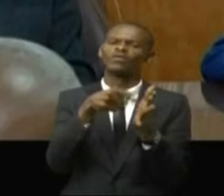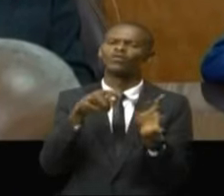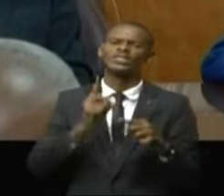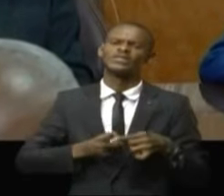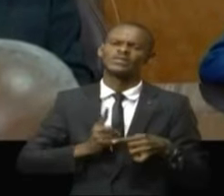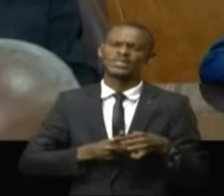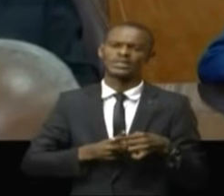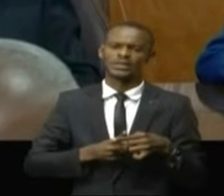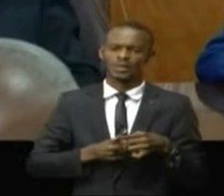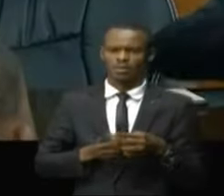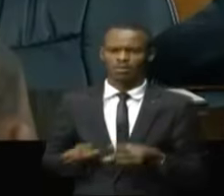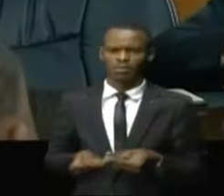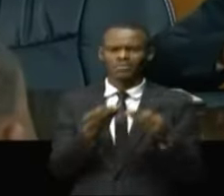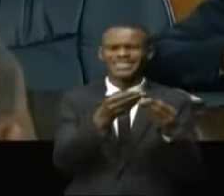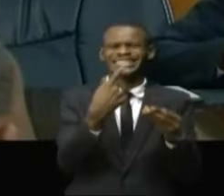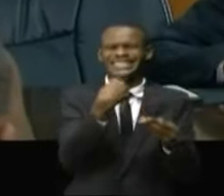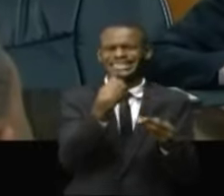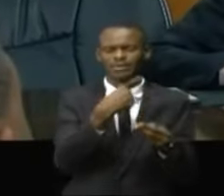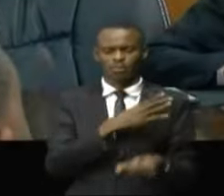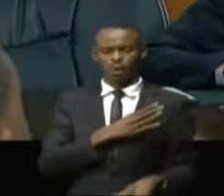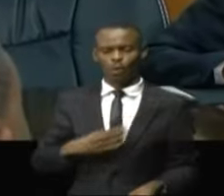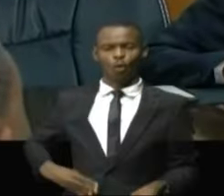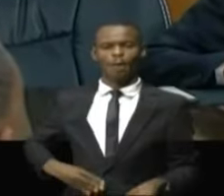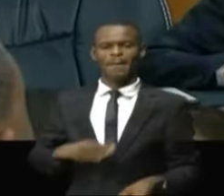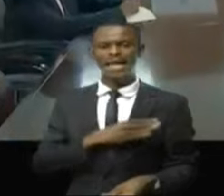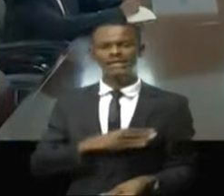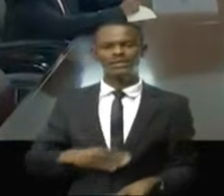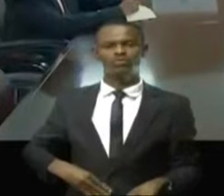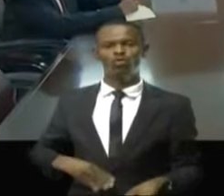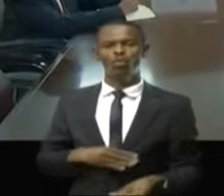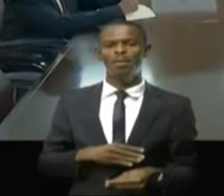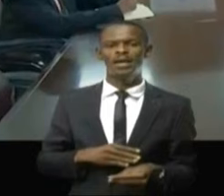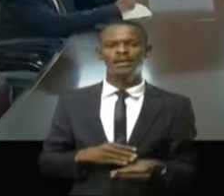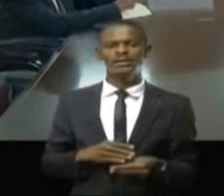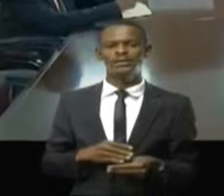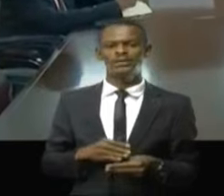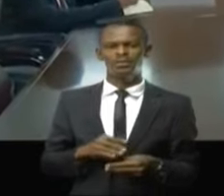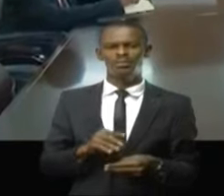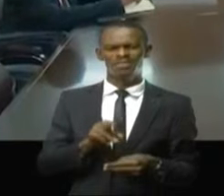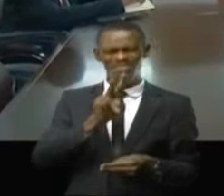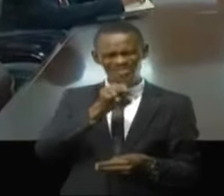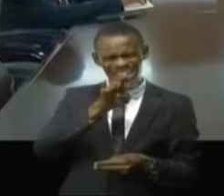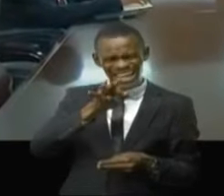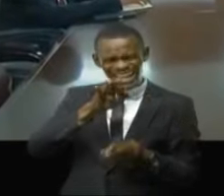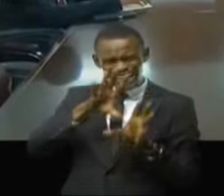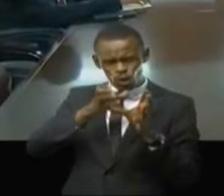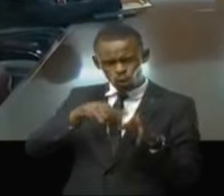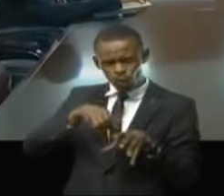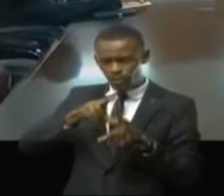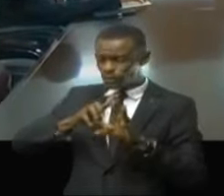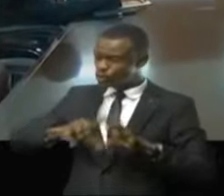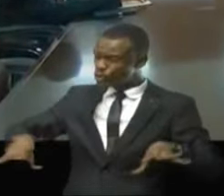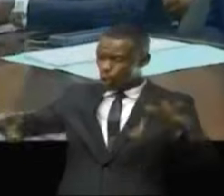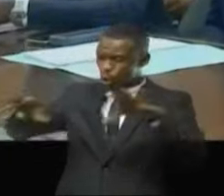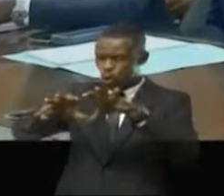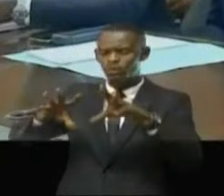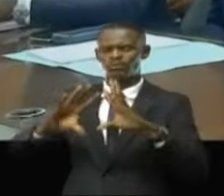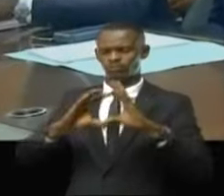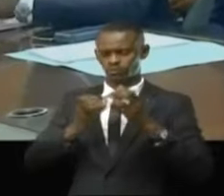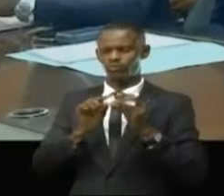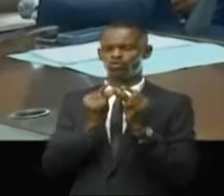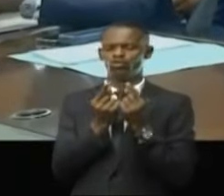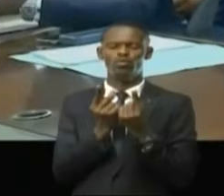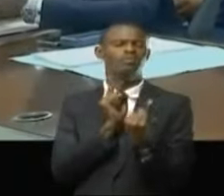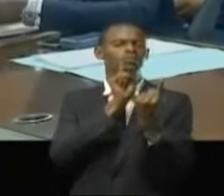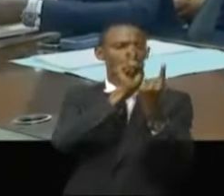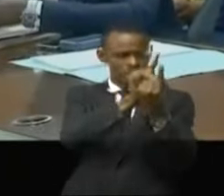ville province Kinshasa sont préoccupés par la situation sécuritaire dans la capitale congolaise. Leur entretien avec les staff dirigeants de